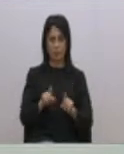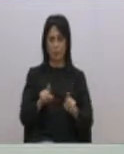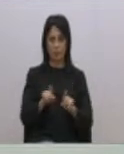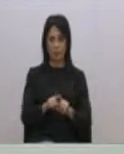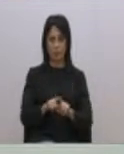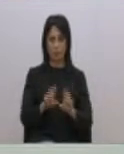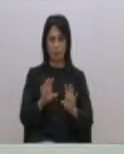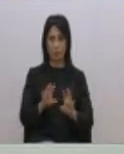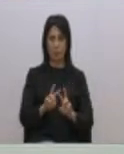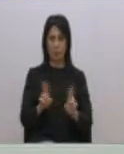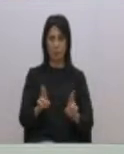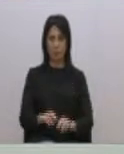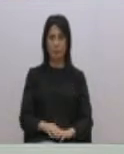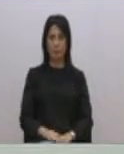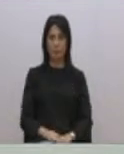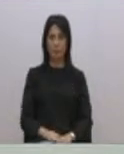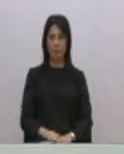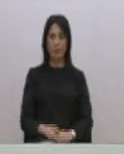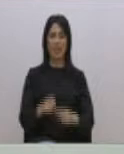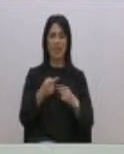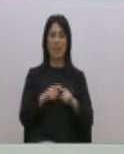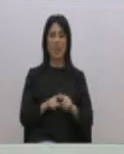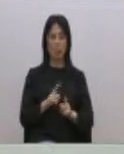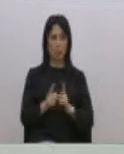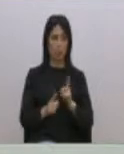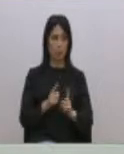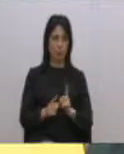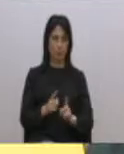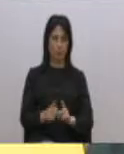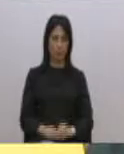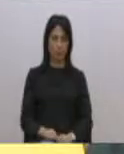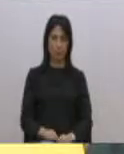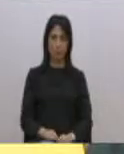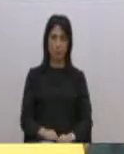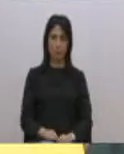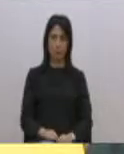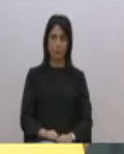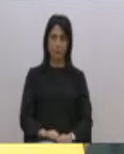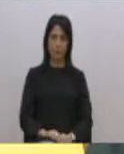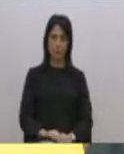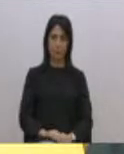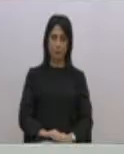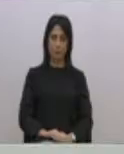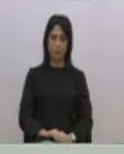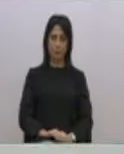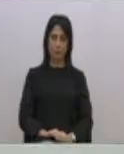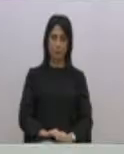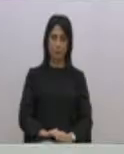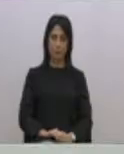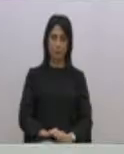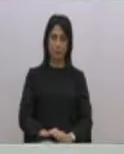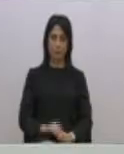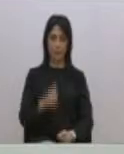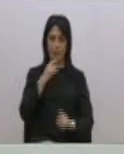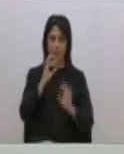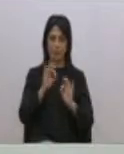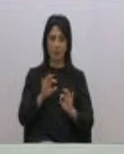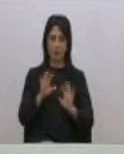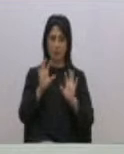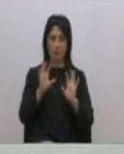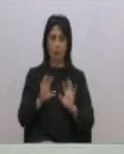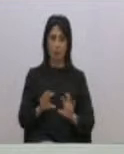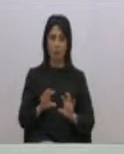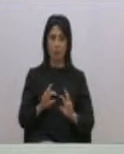უმაღლესებითაც ხდება მითითებითი ნორმის ტექნიკური შესწორება. ბატონო, სისხლის სამართლის საპროცესო